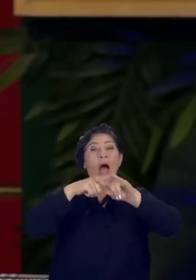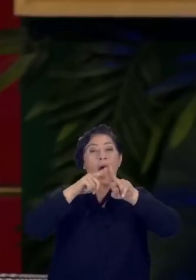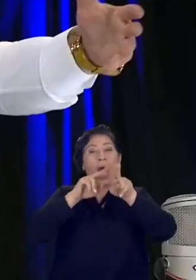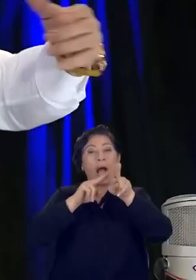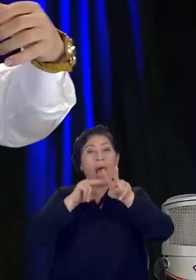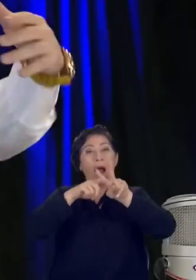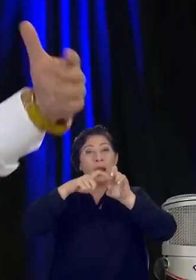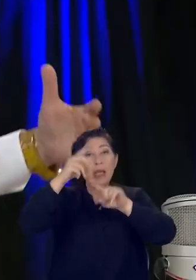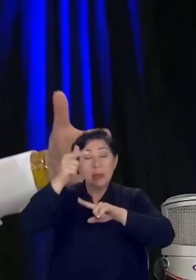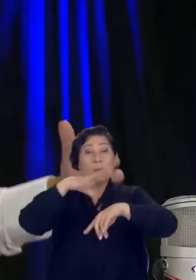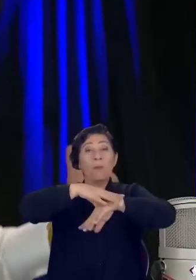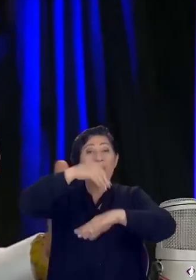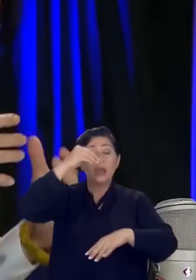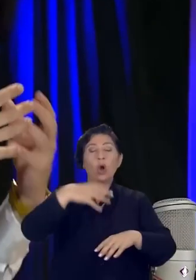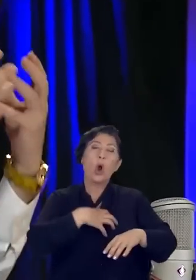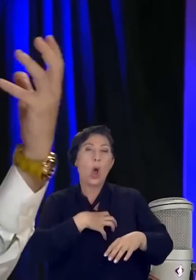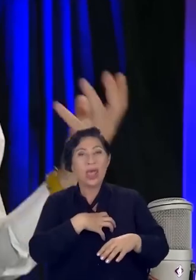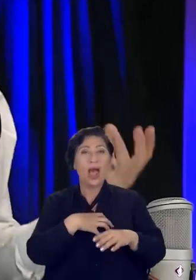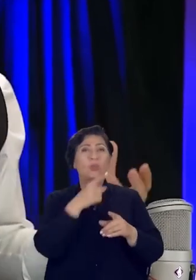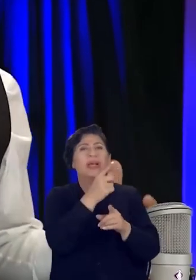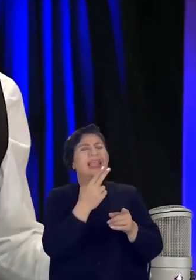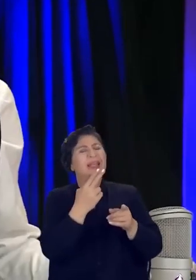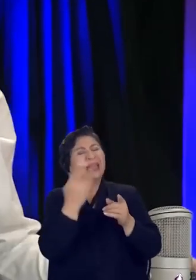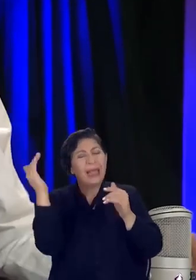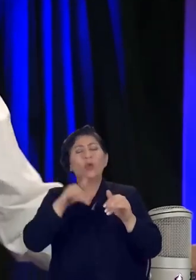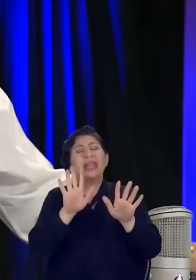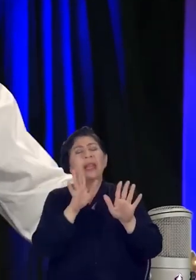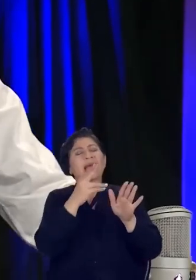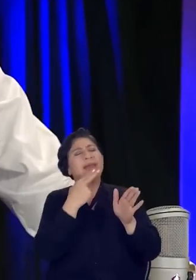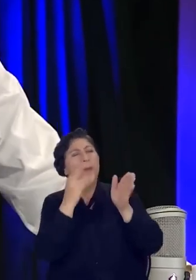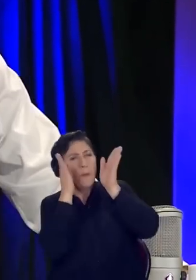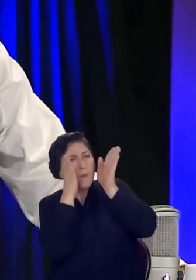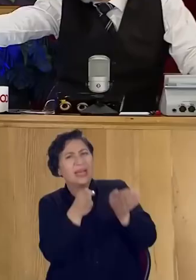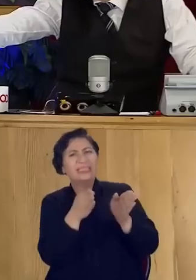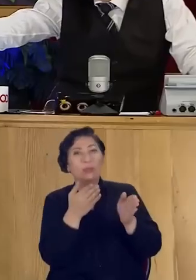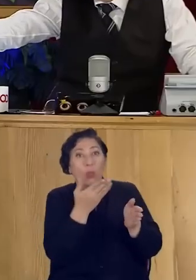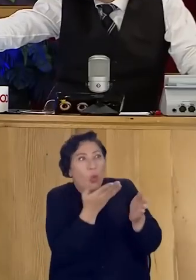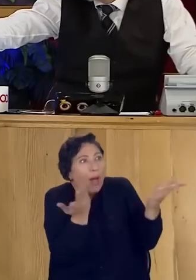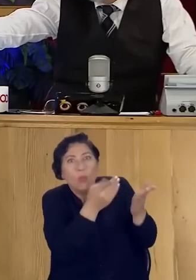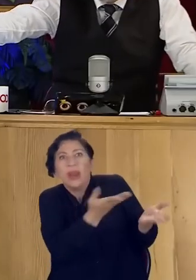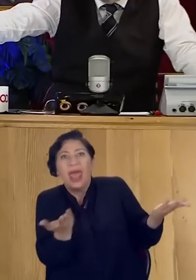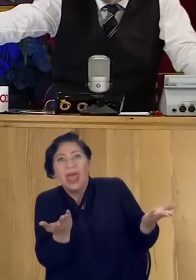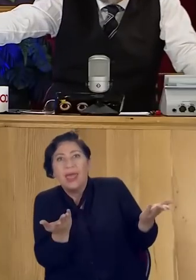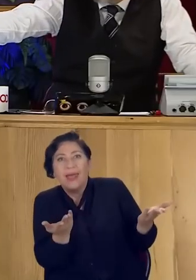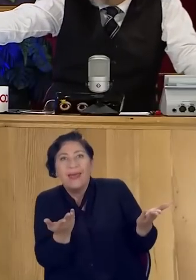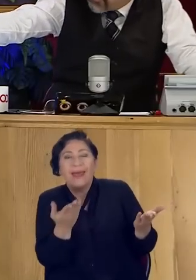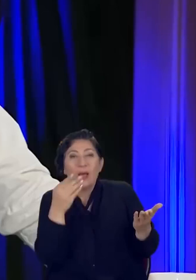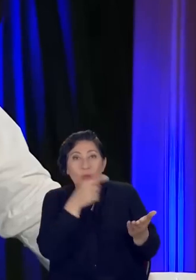Mardin'den geliyor, Konya'dan geliyor değil de tabii ki bu kadın bakışını biraz anlıyorum yani. Ulen bu ne?